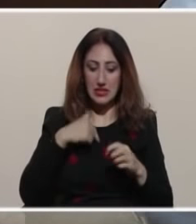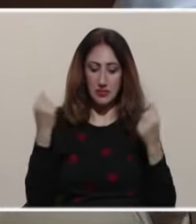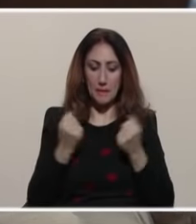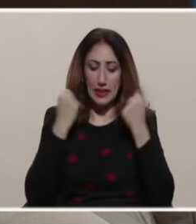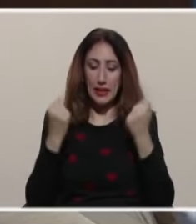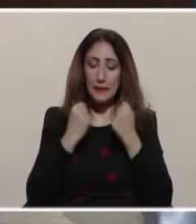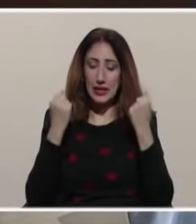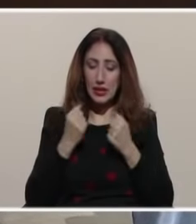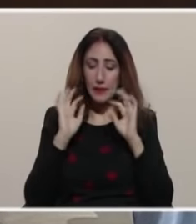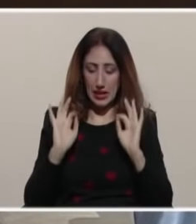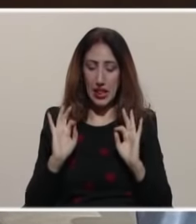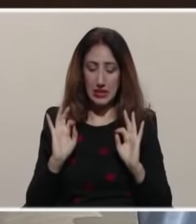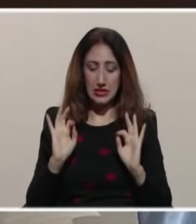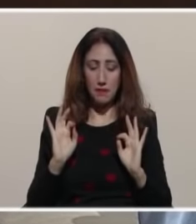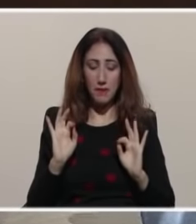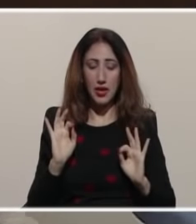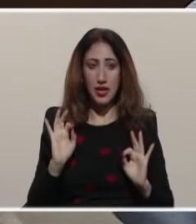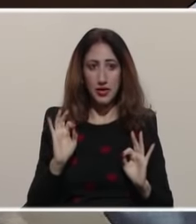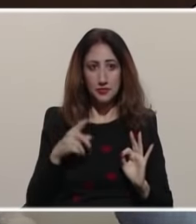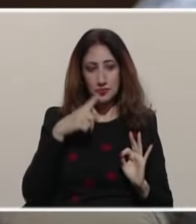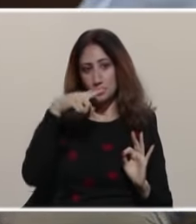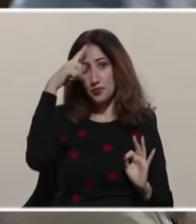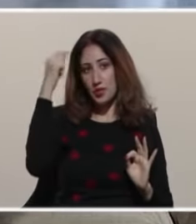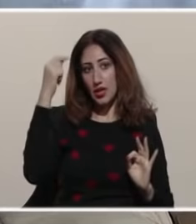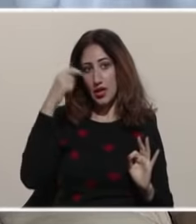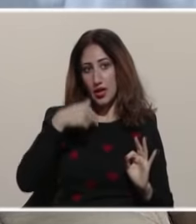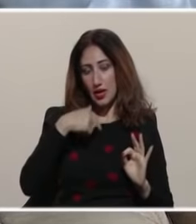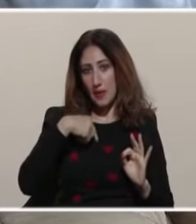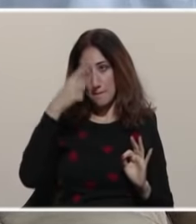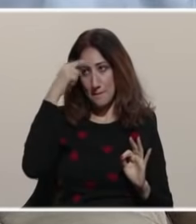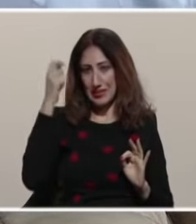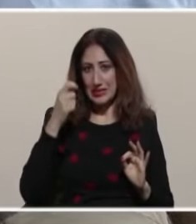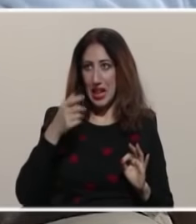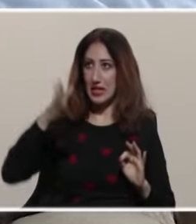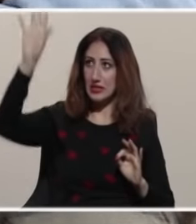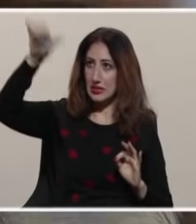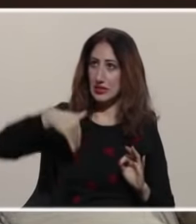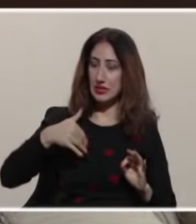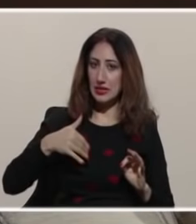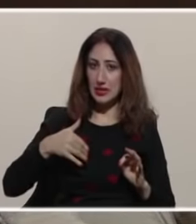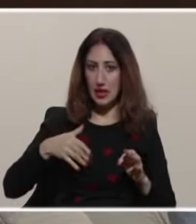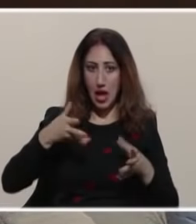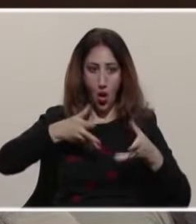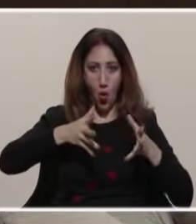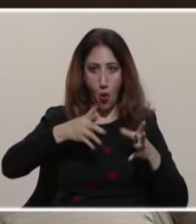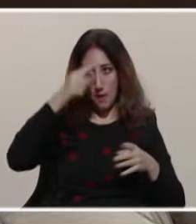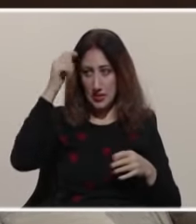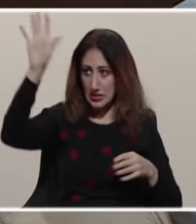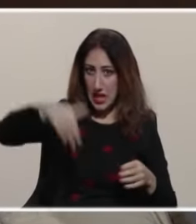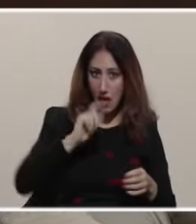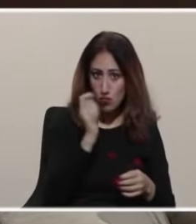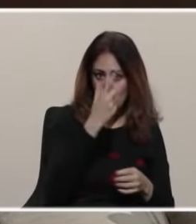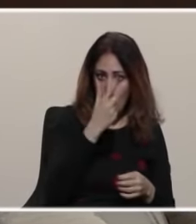يعني إنجاز لي المثل، تخيل حضرتك هل ممكن نجيب لاعب من حجرته انزل على الملعب ولا لابد